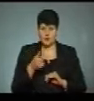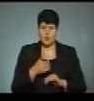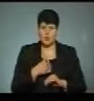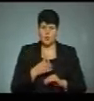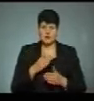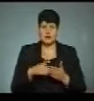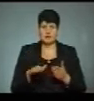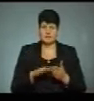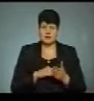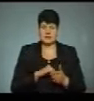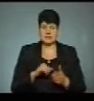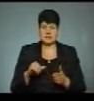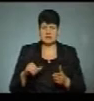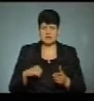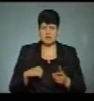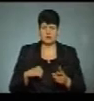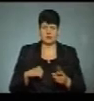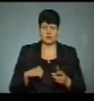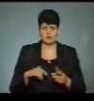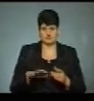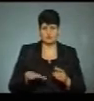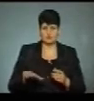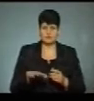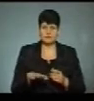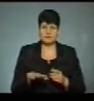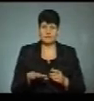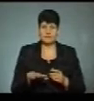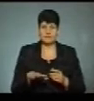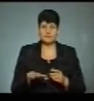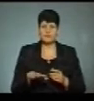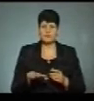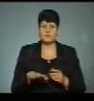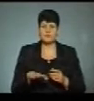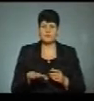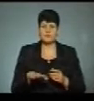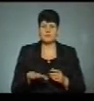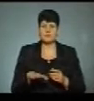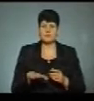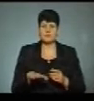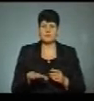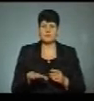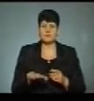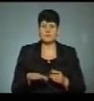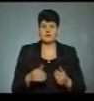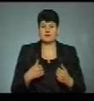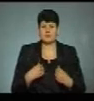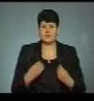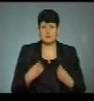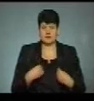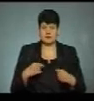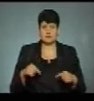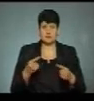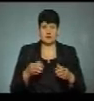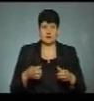хочуть ліквідувати як самостійну адміністративно-територіальну одиницю. Нам дали утворити